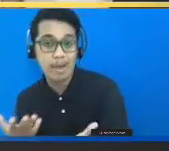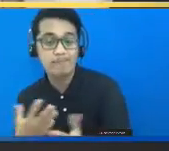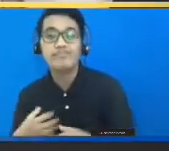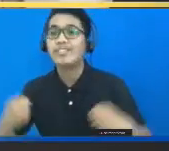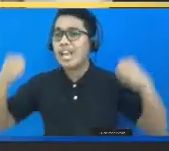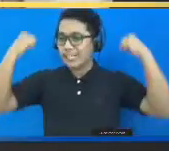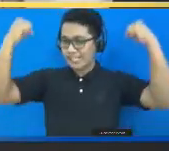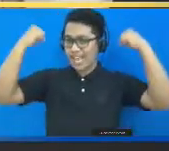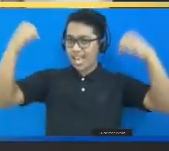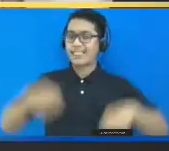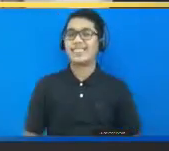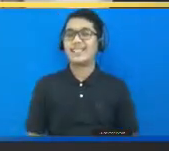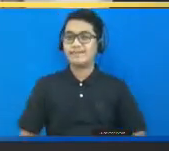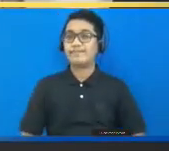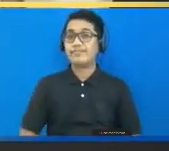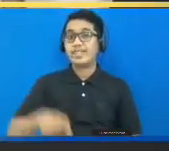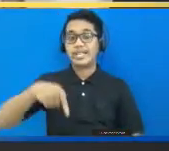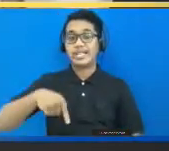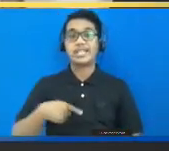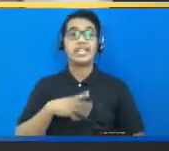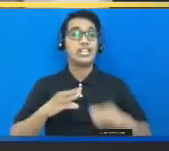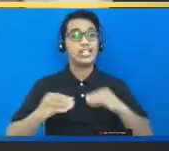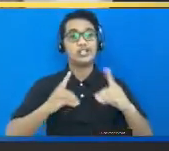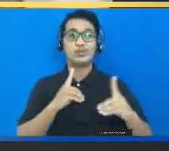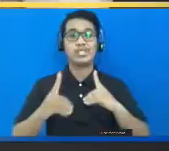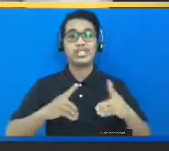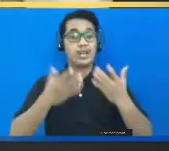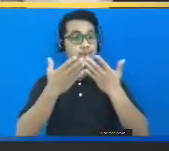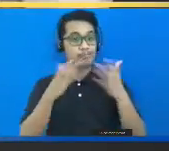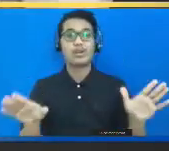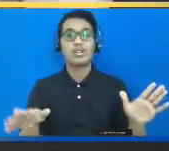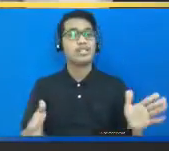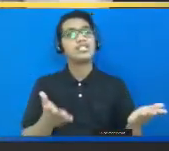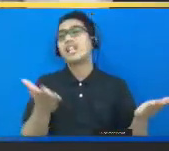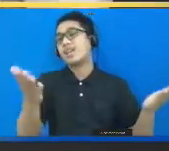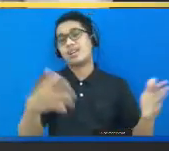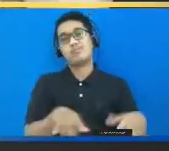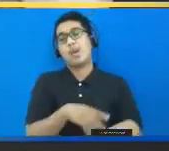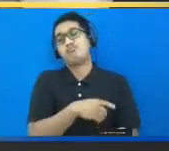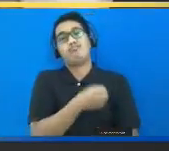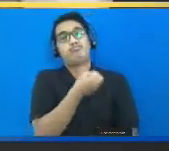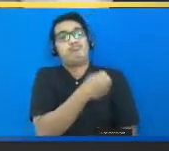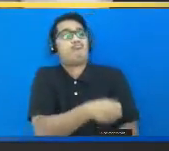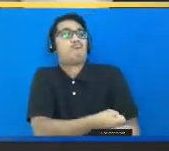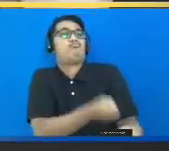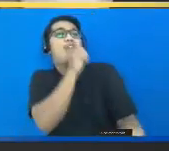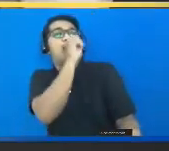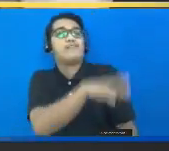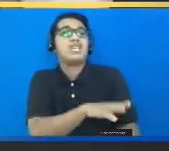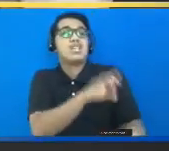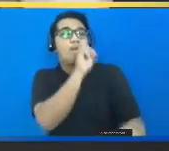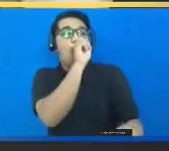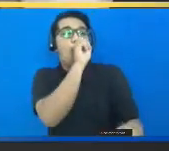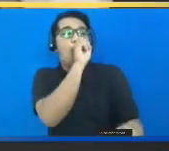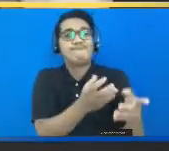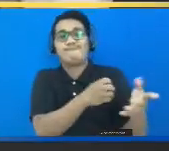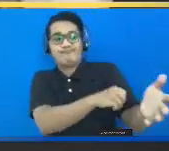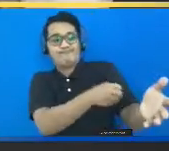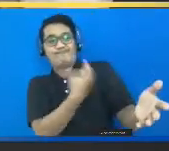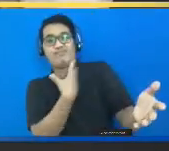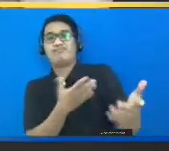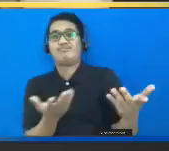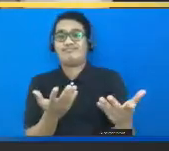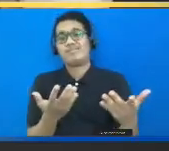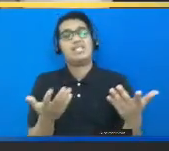supaya lebih cair ya para narasumber silakan jamin kita ke ingin komen atau menanggapi silahkan jadi kita buat lebih